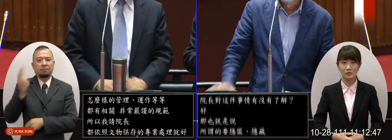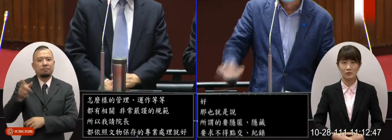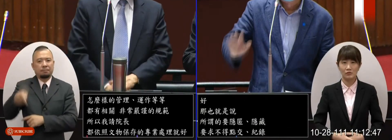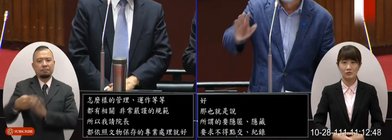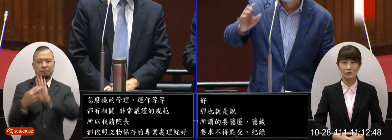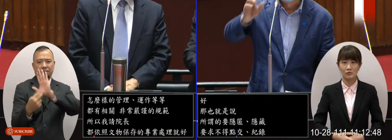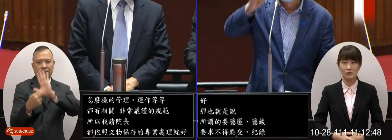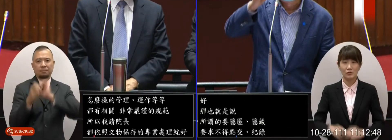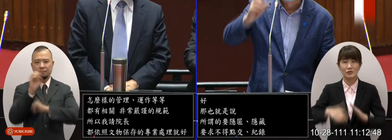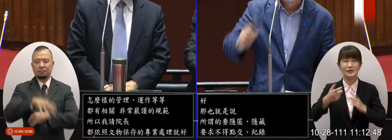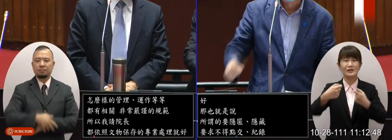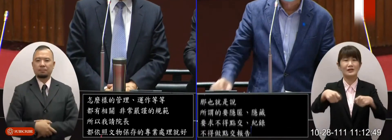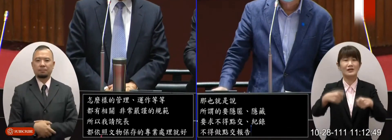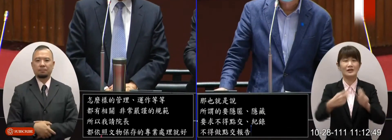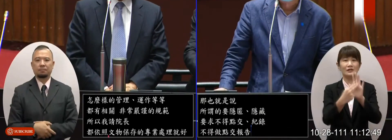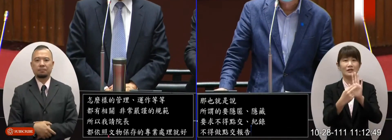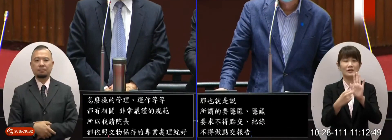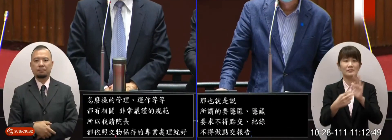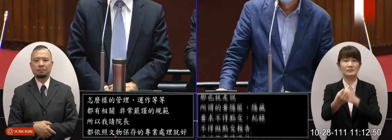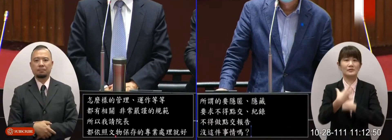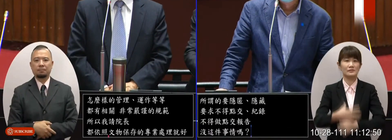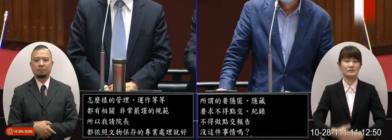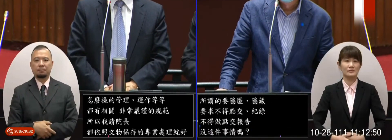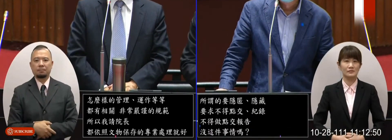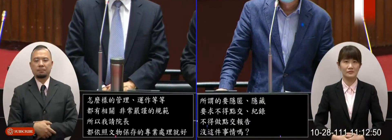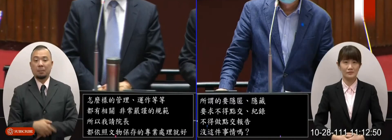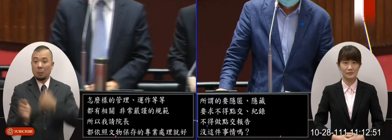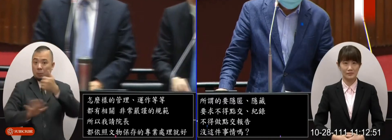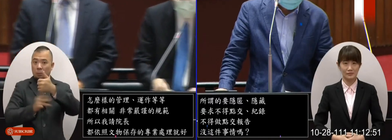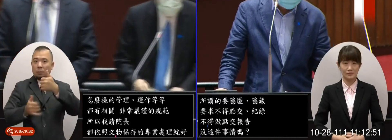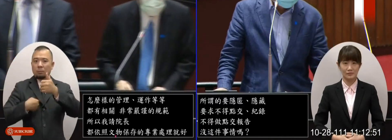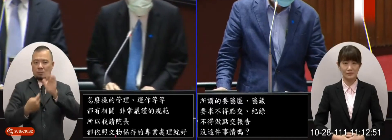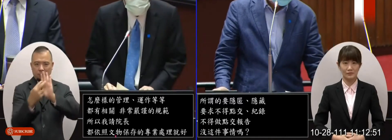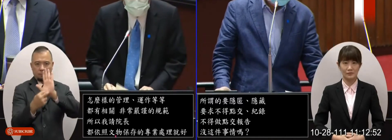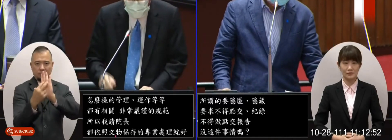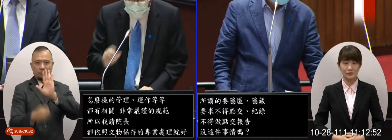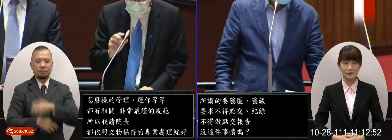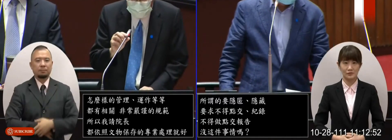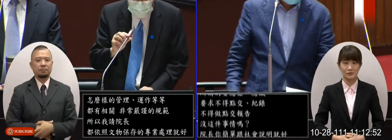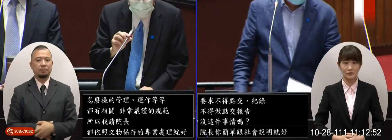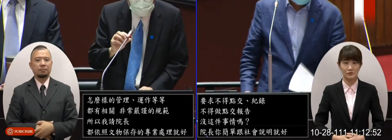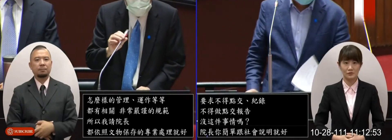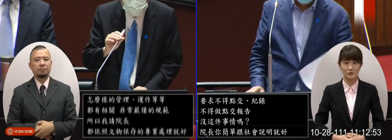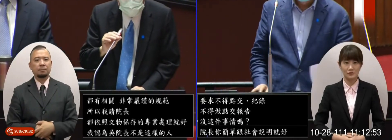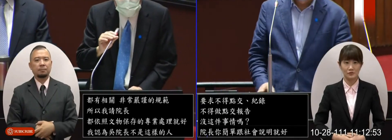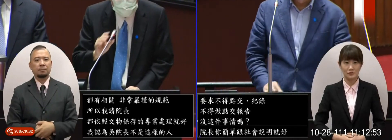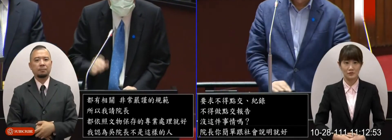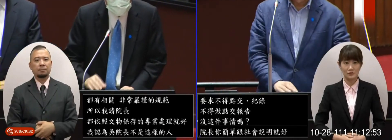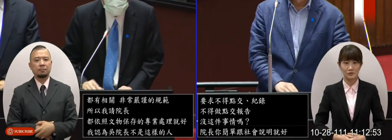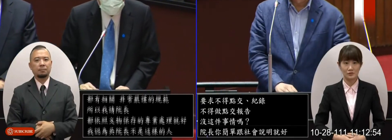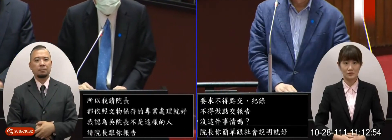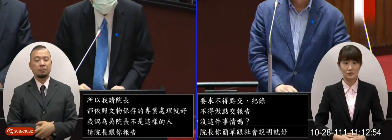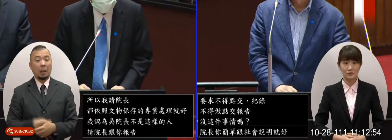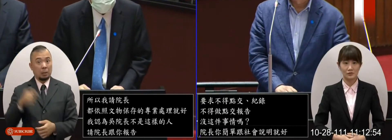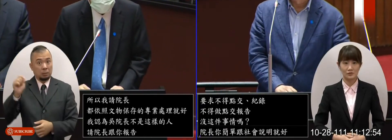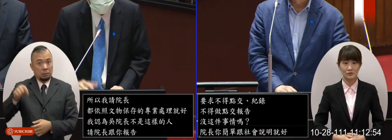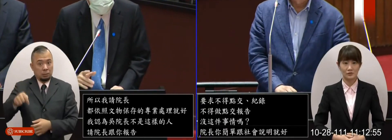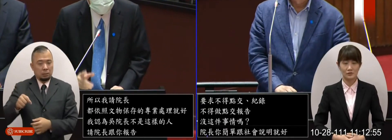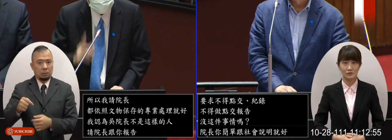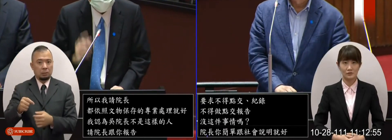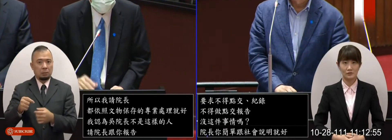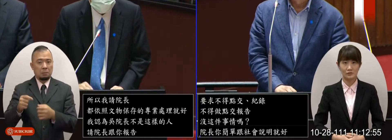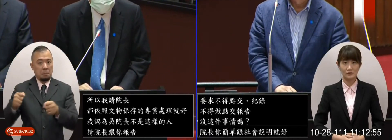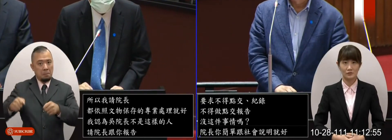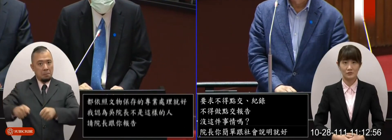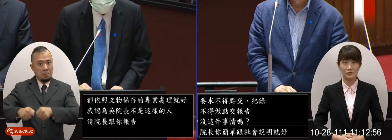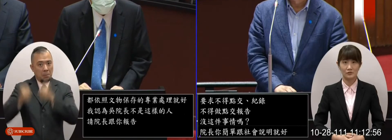长简单跟社会说明就好。 跟委员报告，这个我们发现，我们发生问题之后，就循